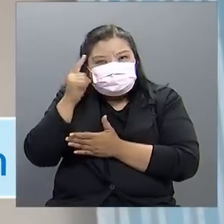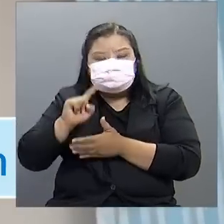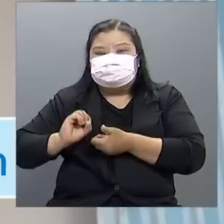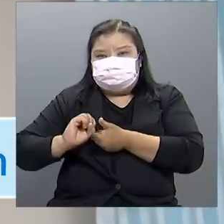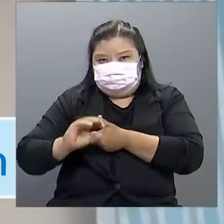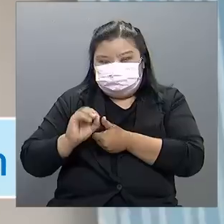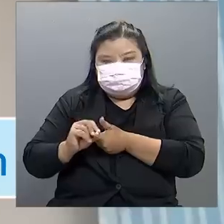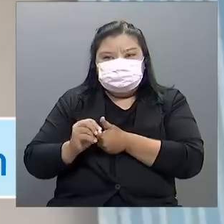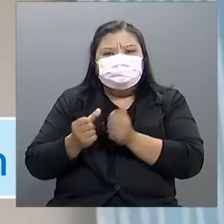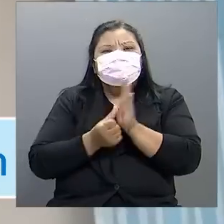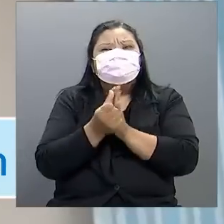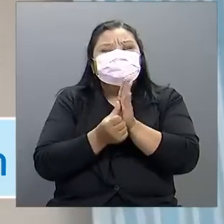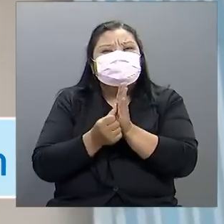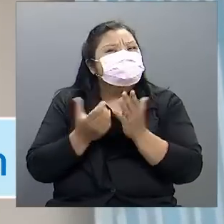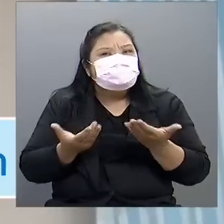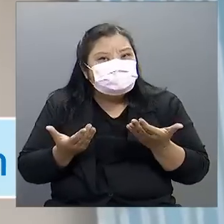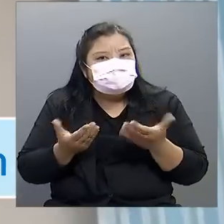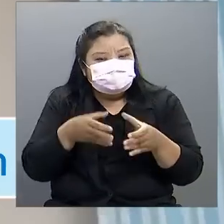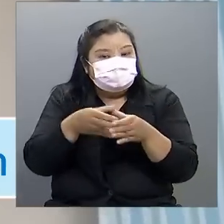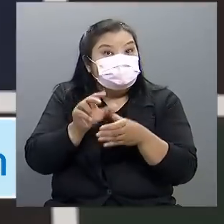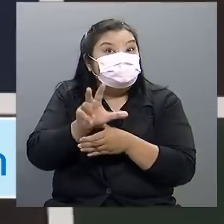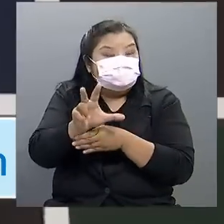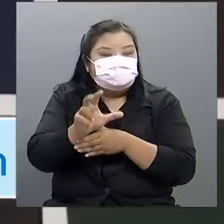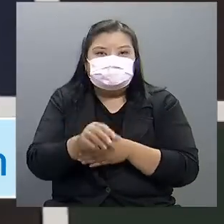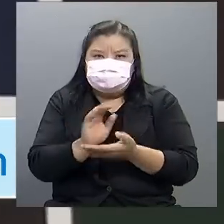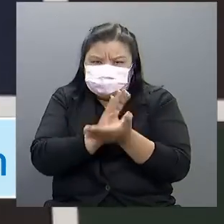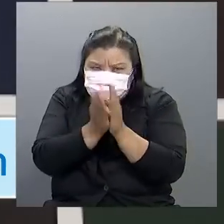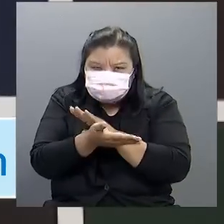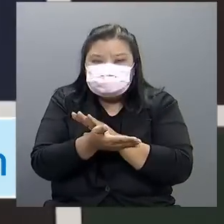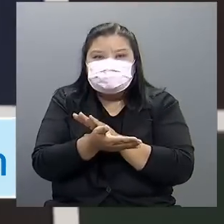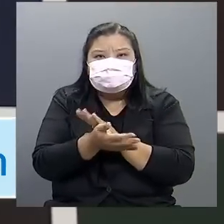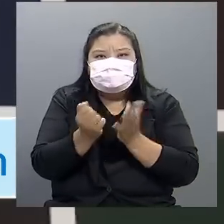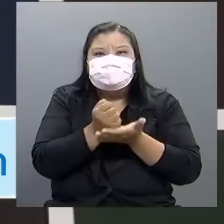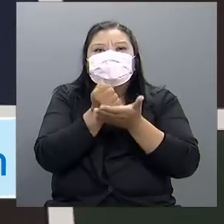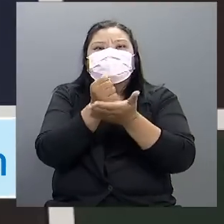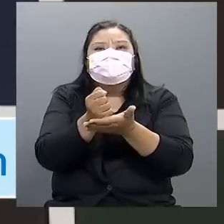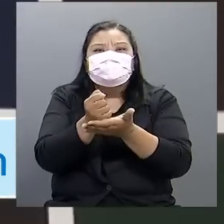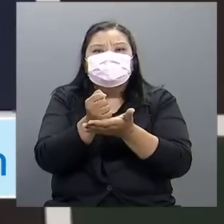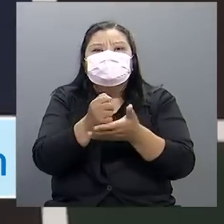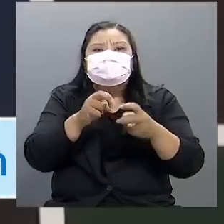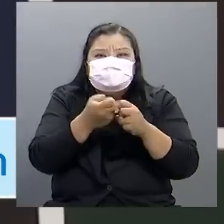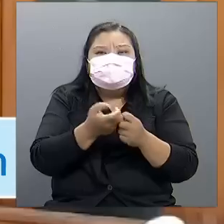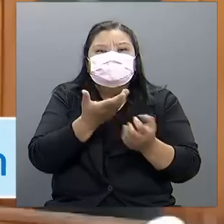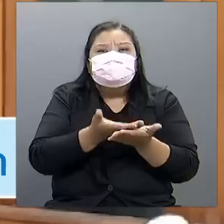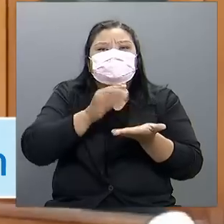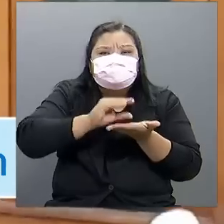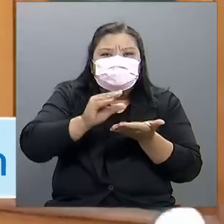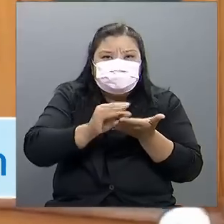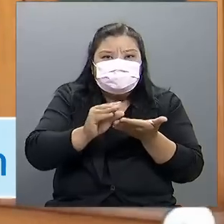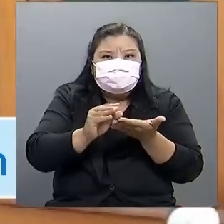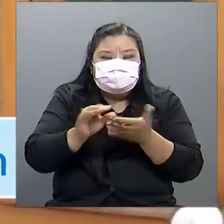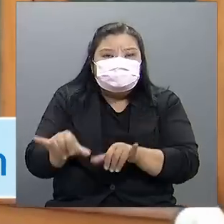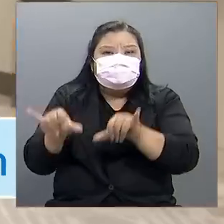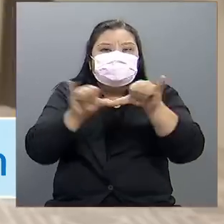่าจะทำยงไนะให้เข้าหลักเกน จะได้ผลักไปอยู่กลุ่มที่ 2 คือจะได้เป็กลุ่มที่กลุ่มได้